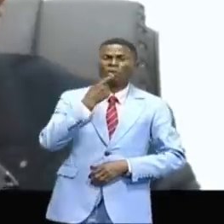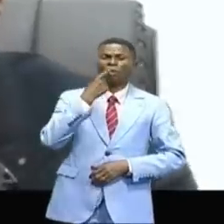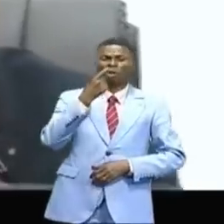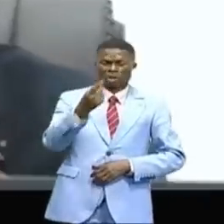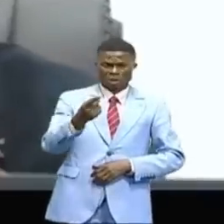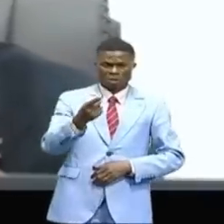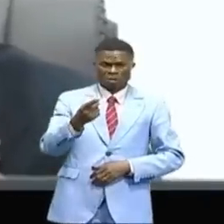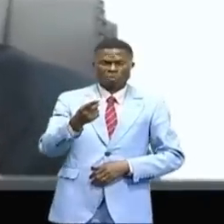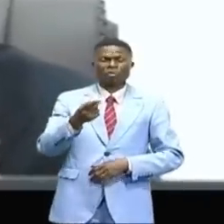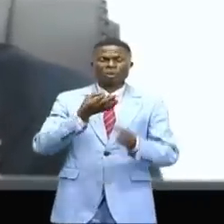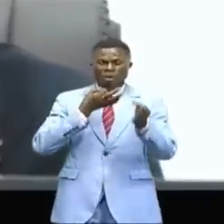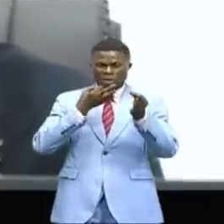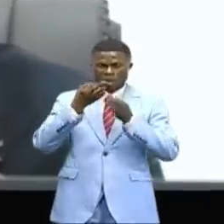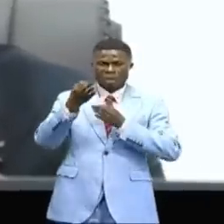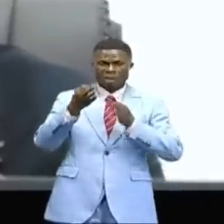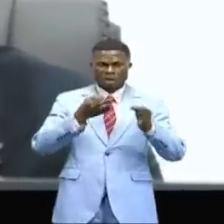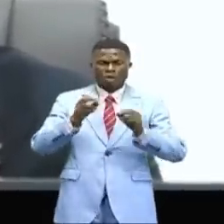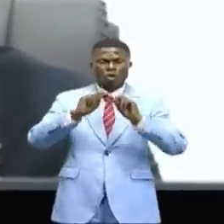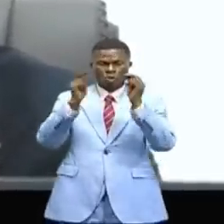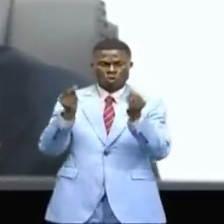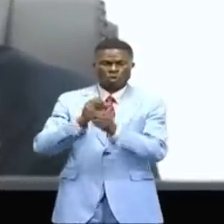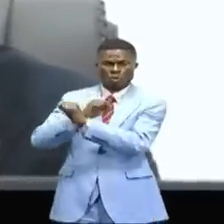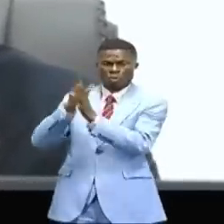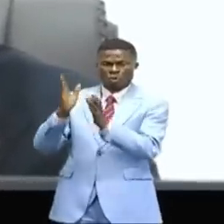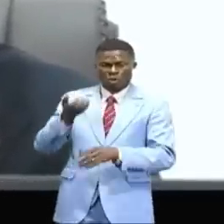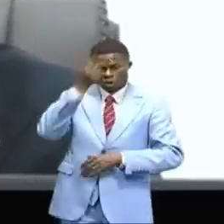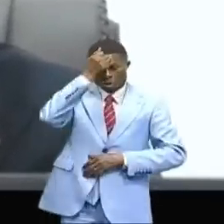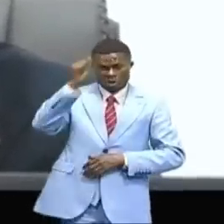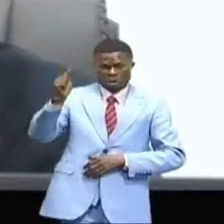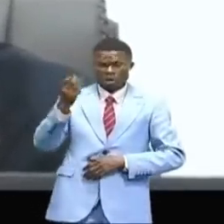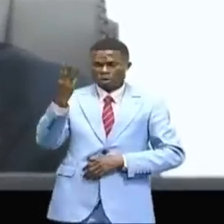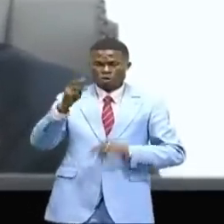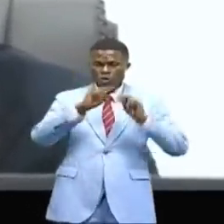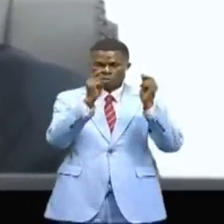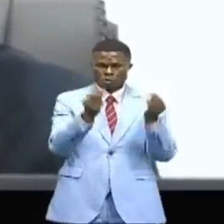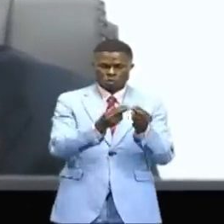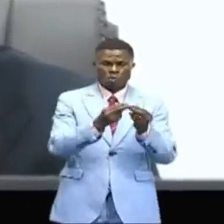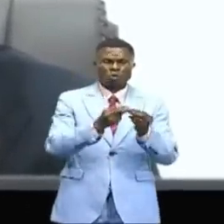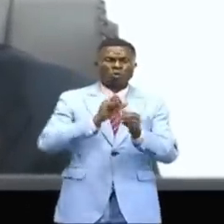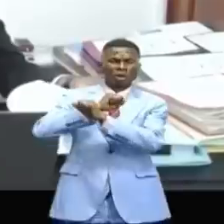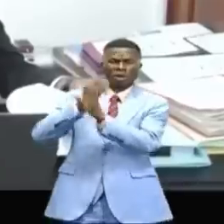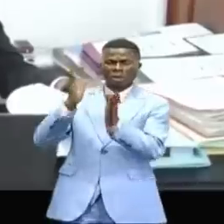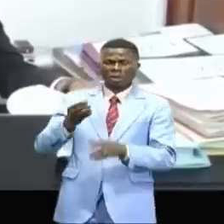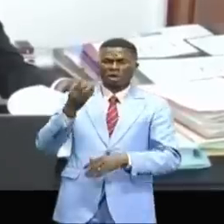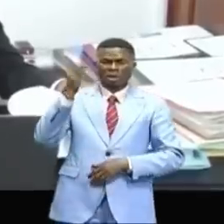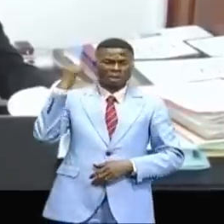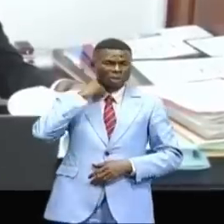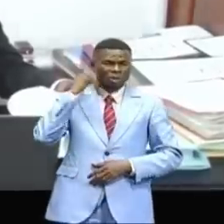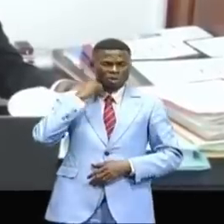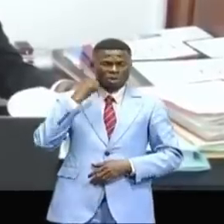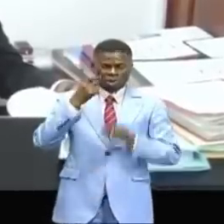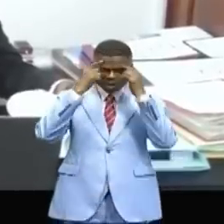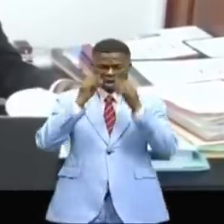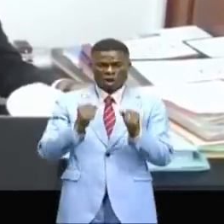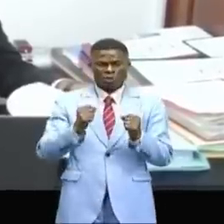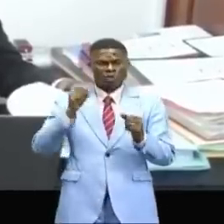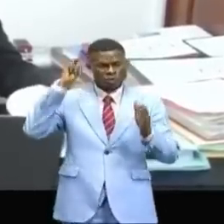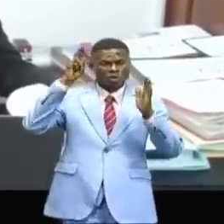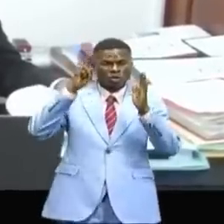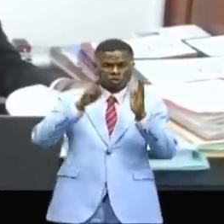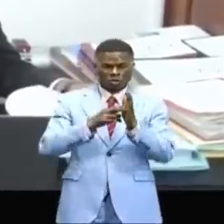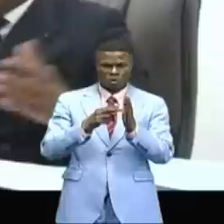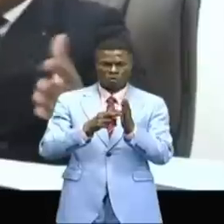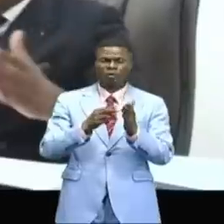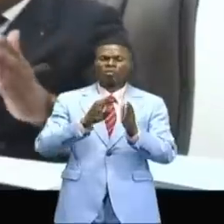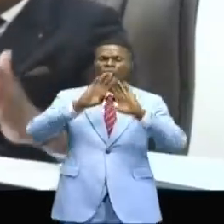avoir exprimé au seul syndicat gréviste sur le 3 syndicats des médecins le ferme engagement du gouvernement d'aligner tous